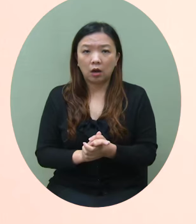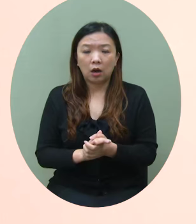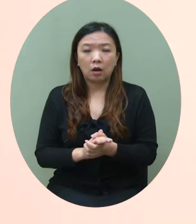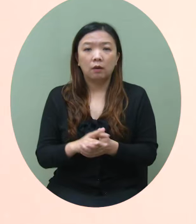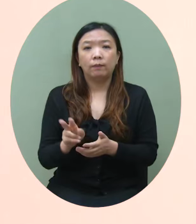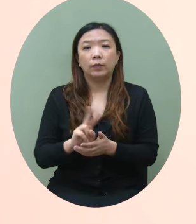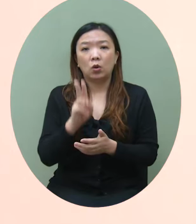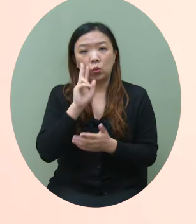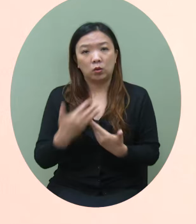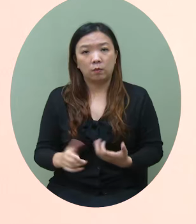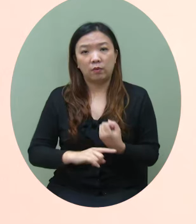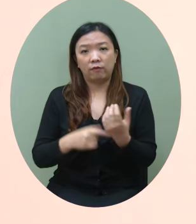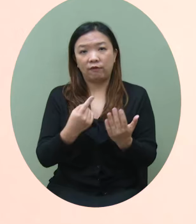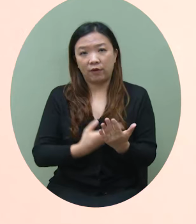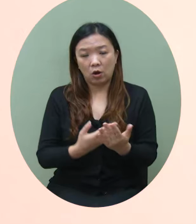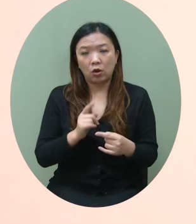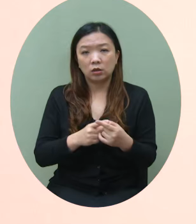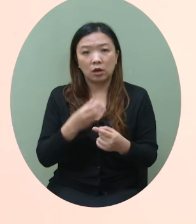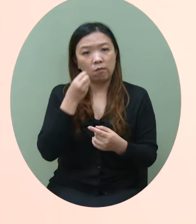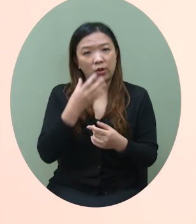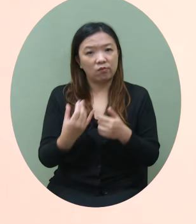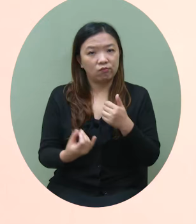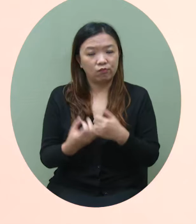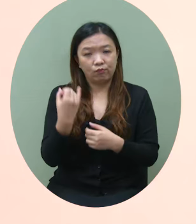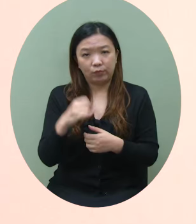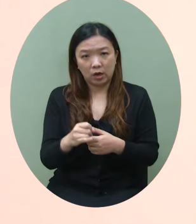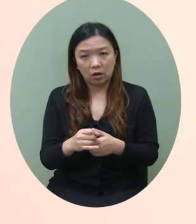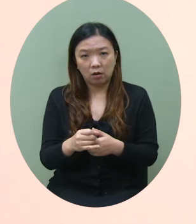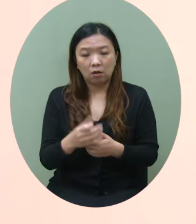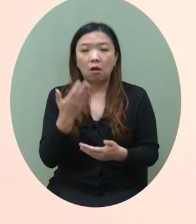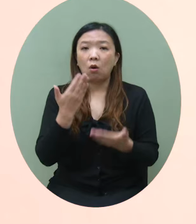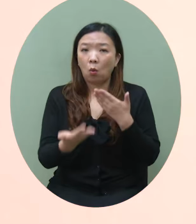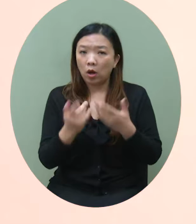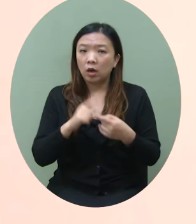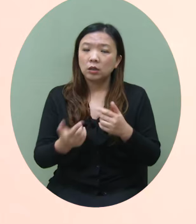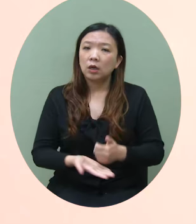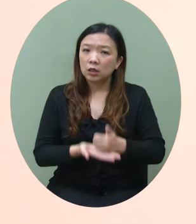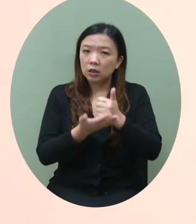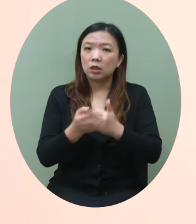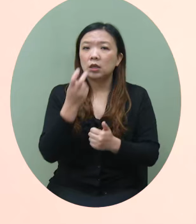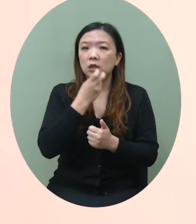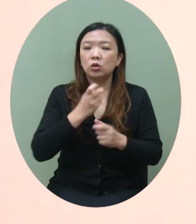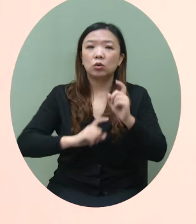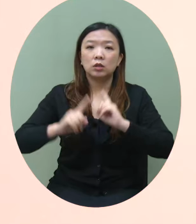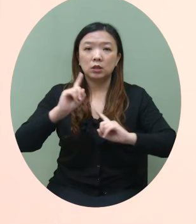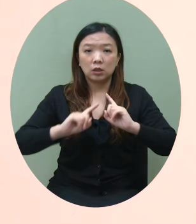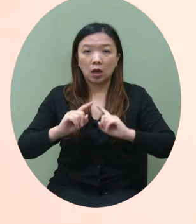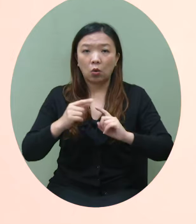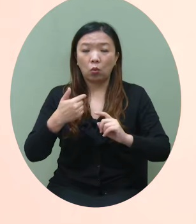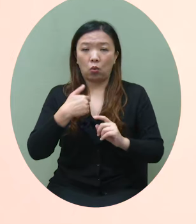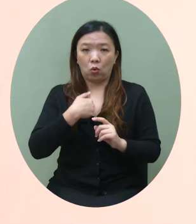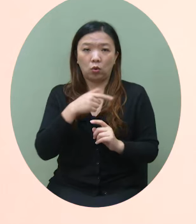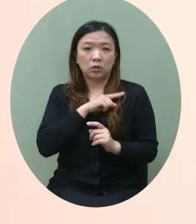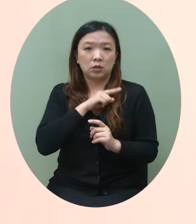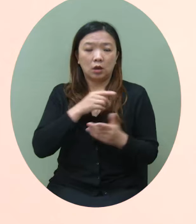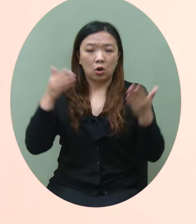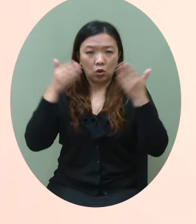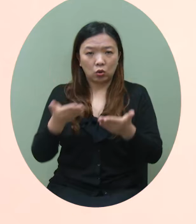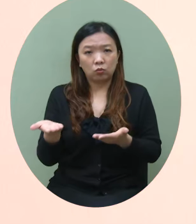今天的法律有些事情是不容許儘管我們很尊重而言論的自由儘管我本人都是對各位